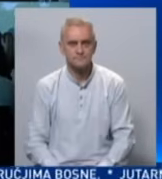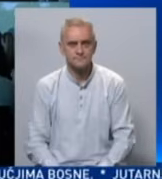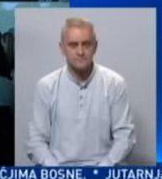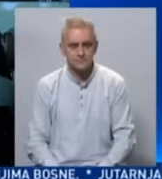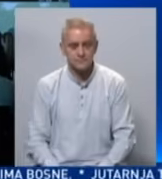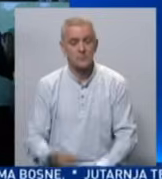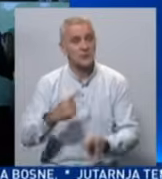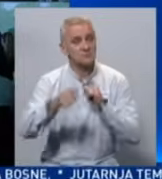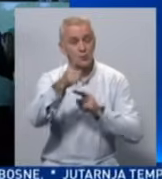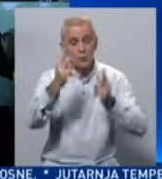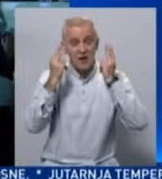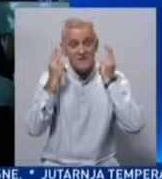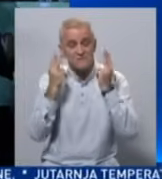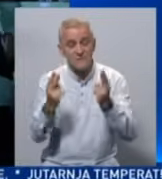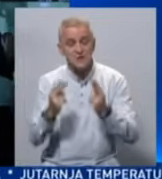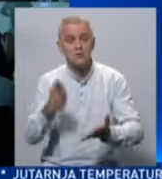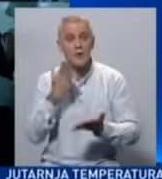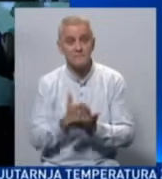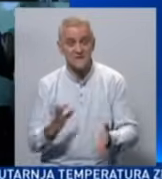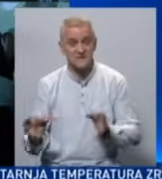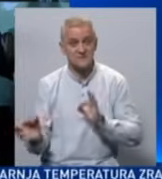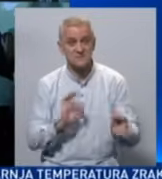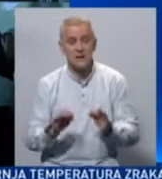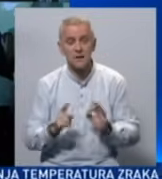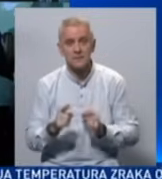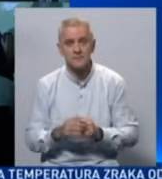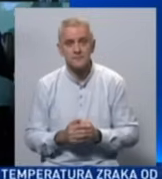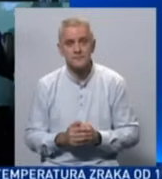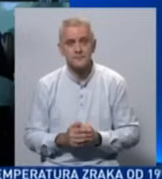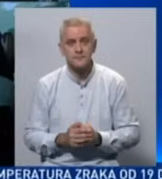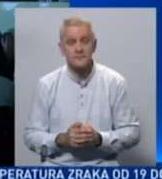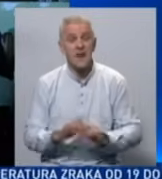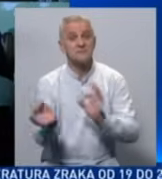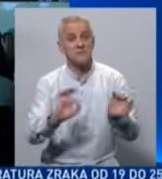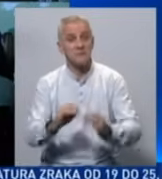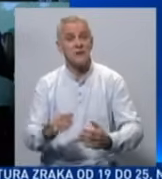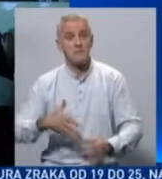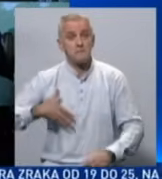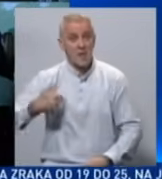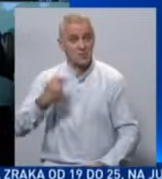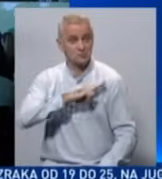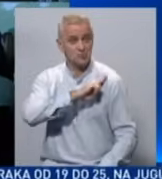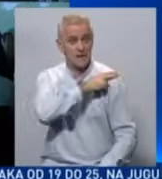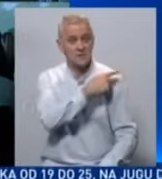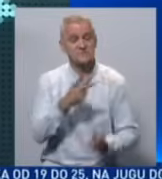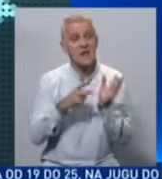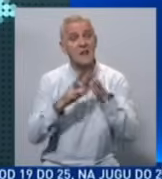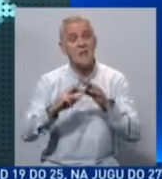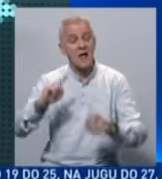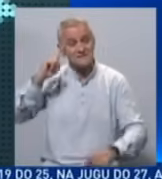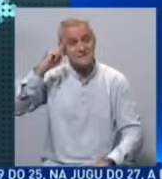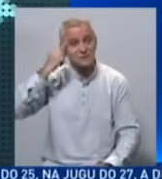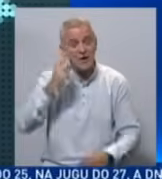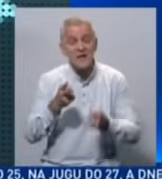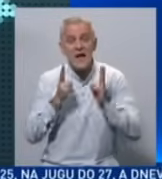I zato je važno biti spreman, pripremiti mlađu generaciju na sjećanje kako bi